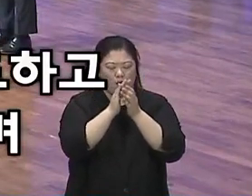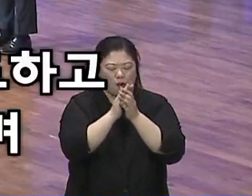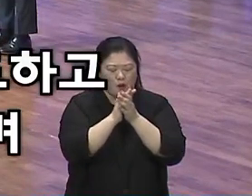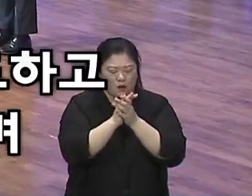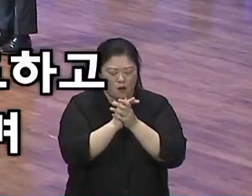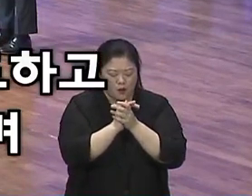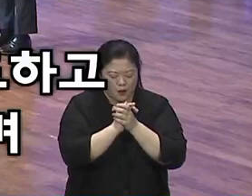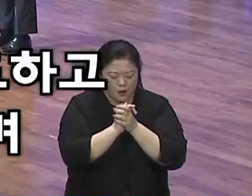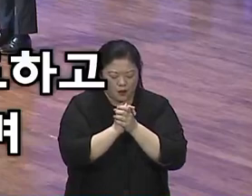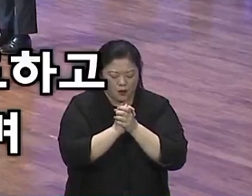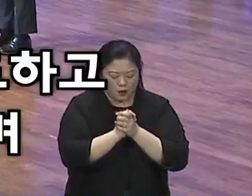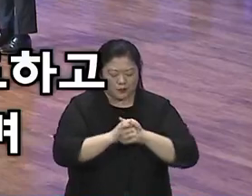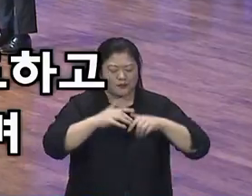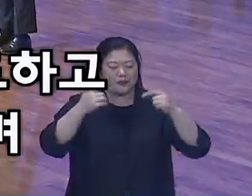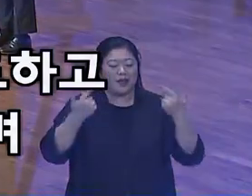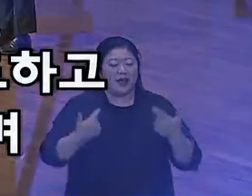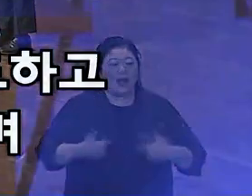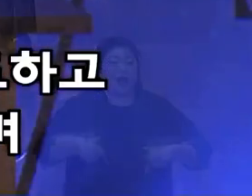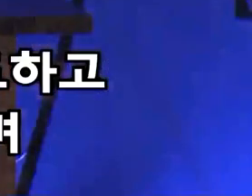기도하고